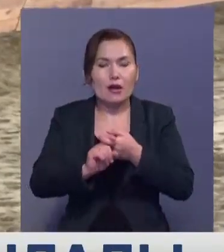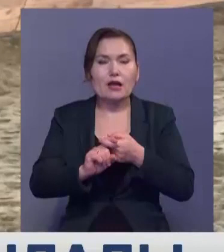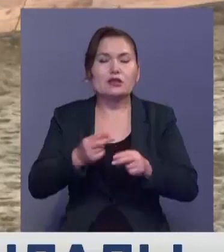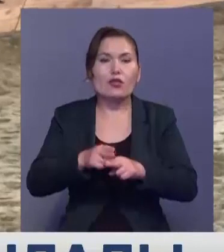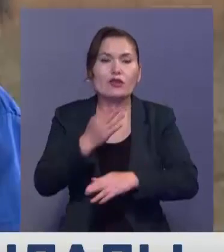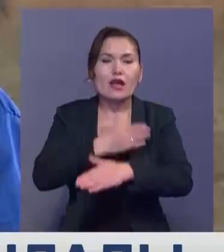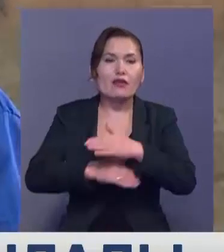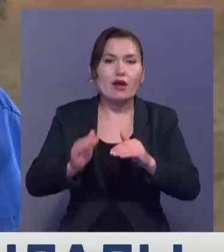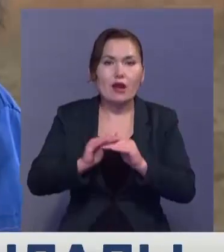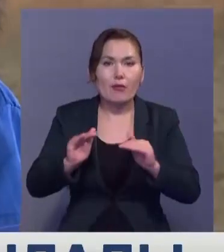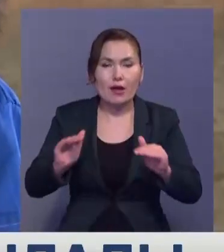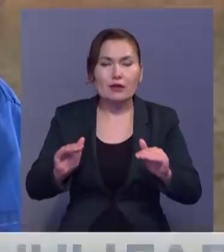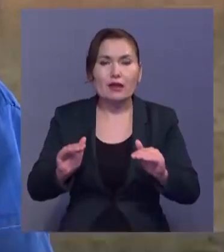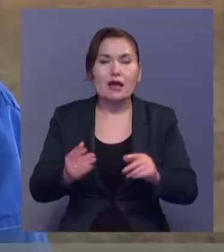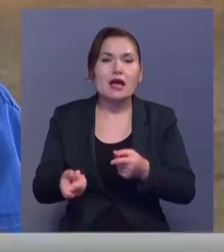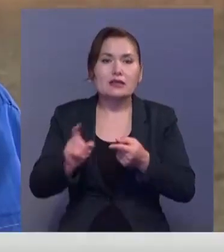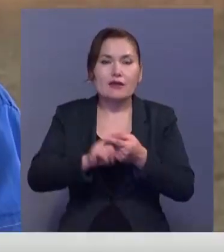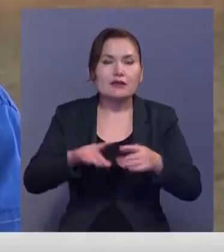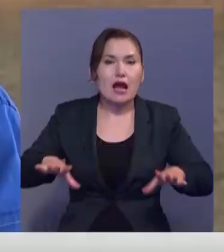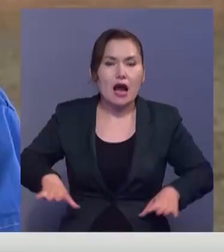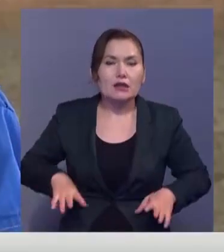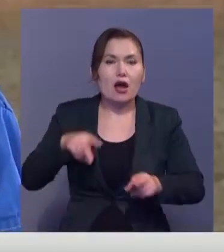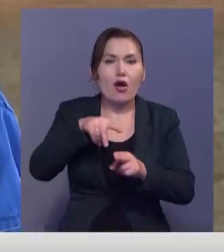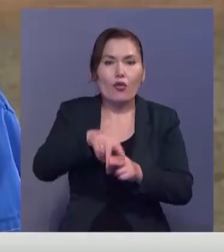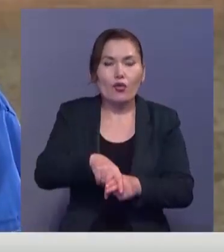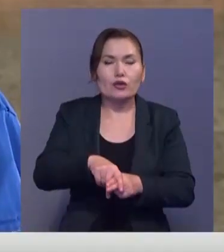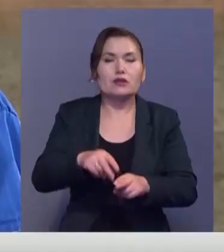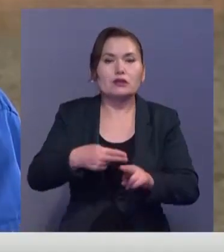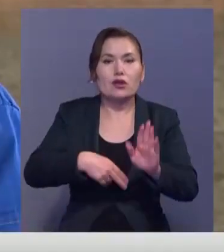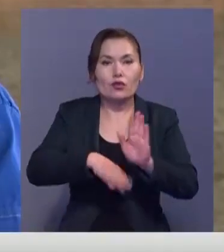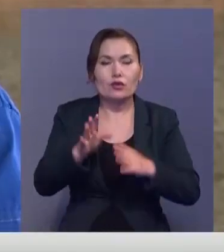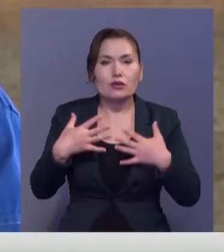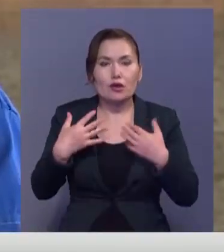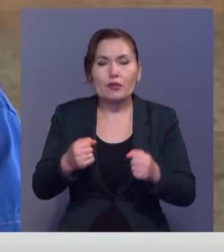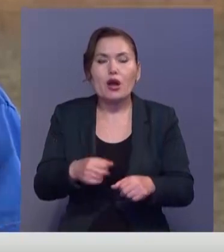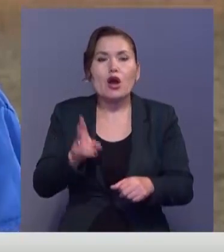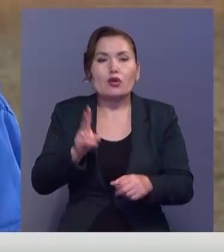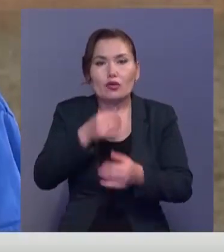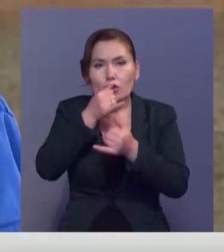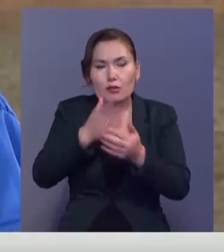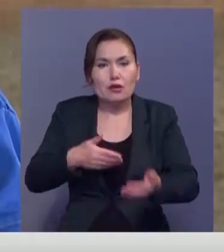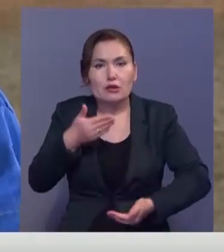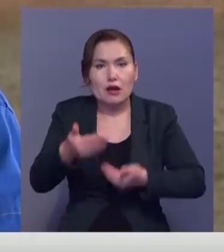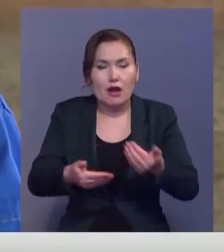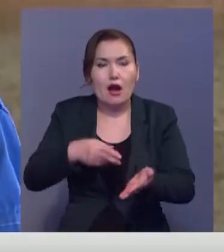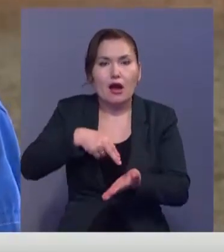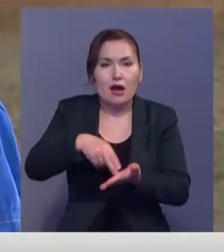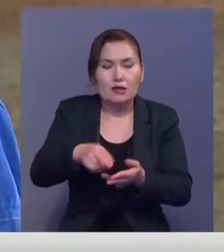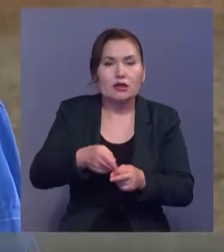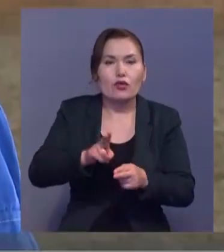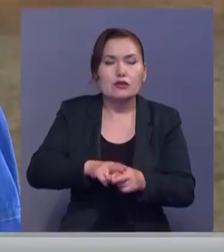өз көзіммен көріп жүрмін. Бізде даже жүре алмай келген балдардың өзі жаттығу жасайды, үйренеді,